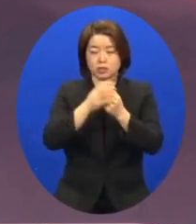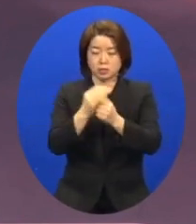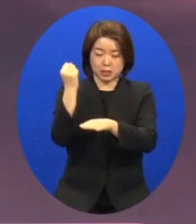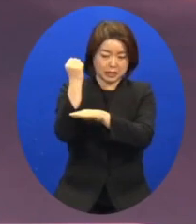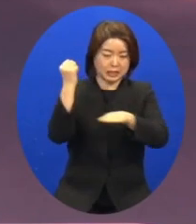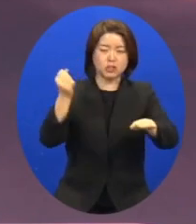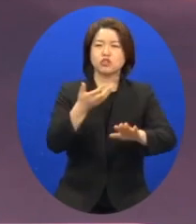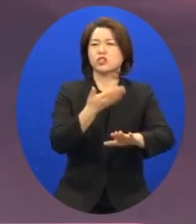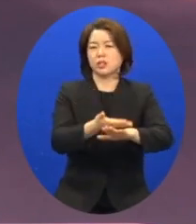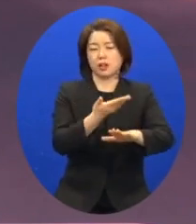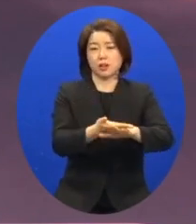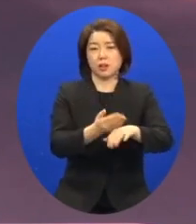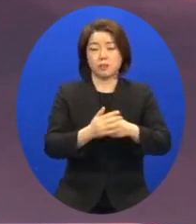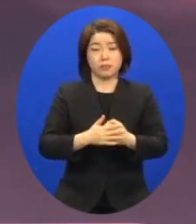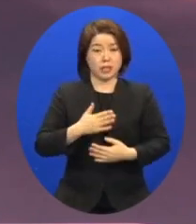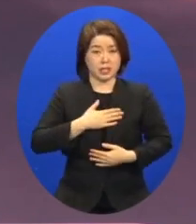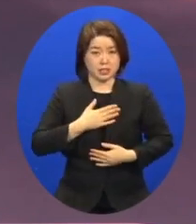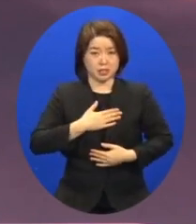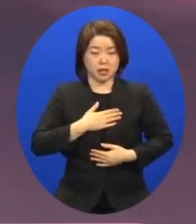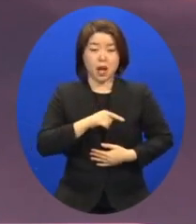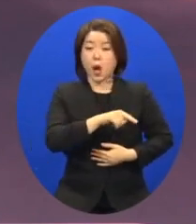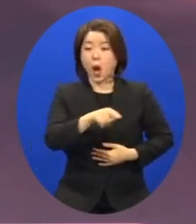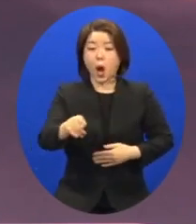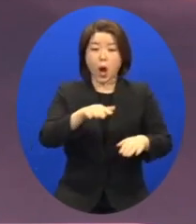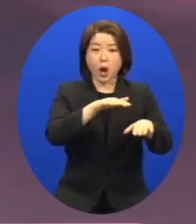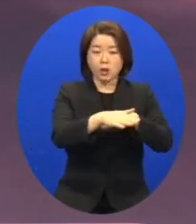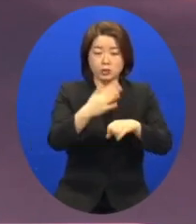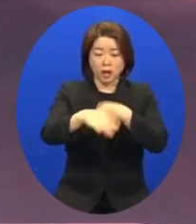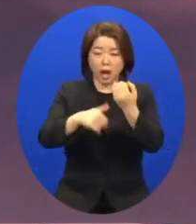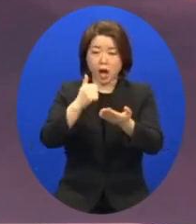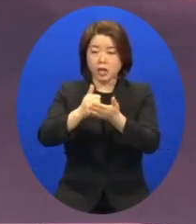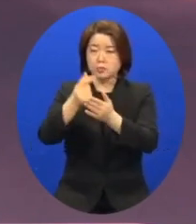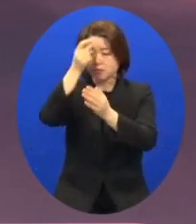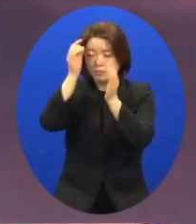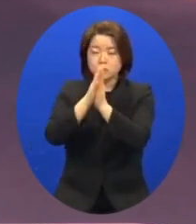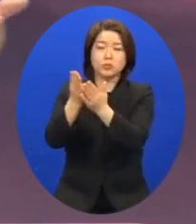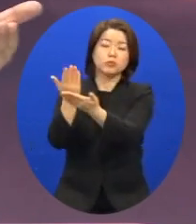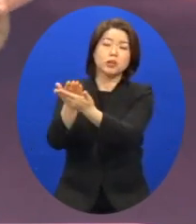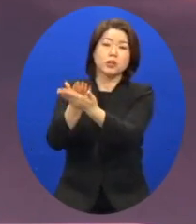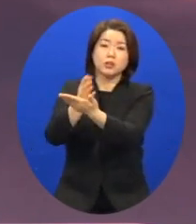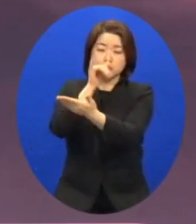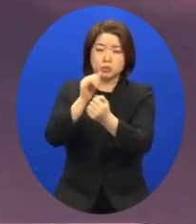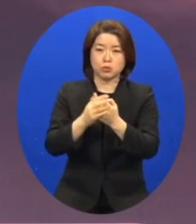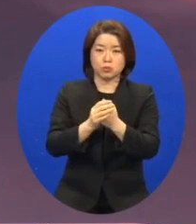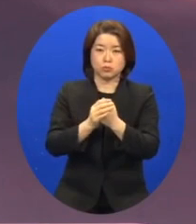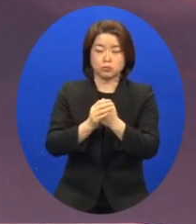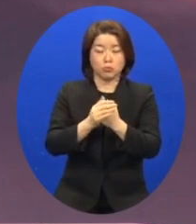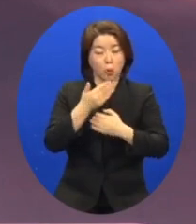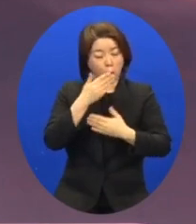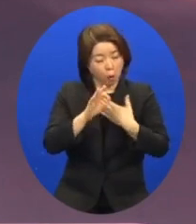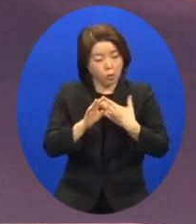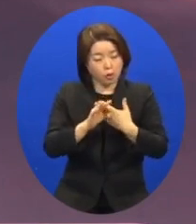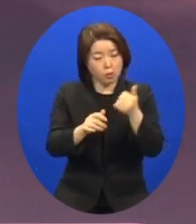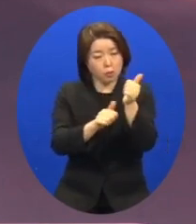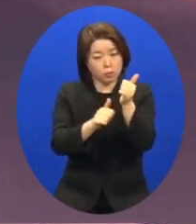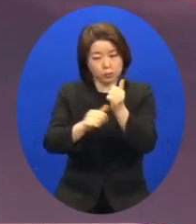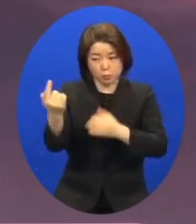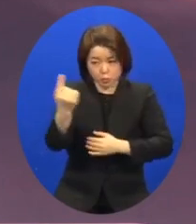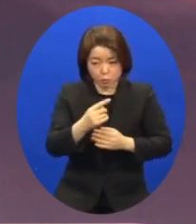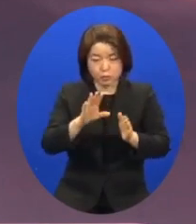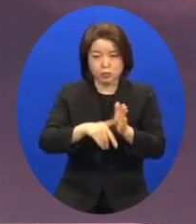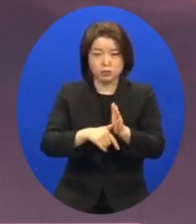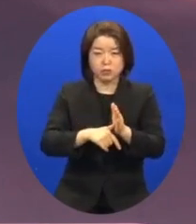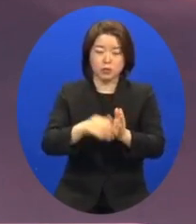달랐던 거에요 저는 그런 식으로 하나님께 구했습니다 이왕 목사님을 모시는데 설교도 잘하고